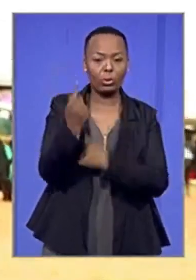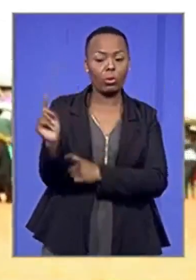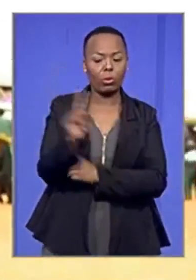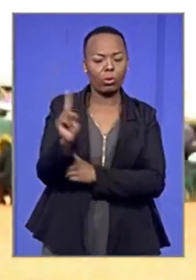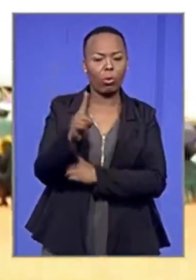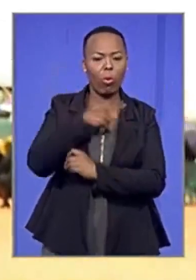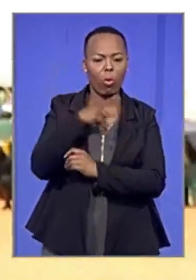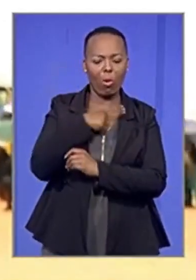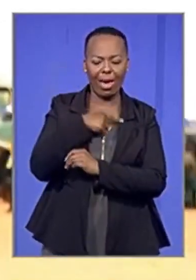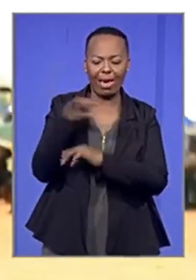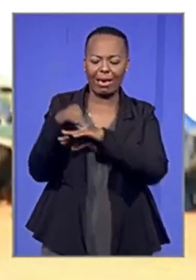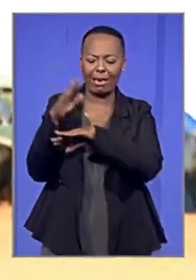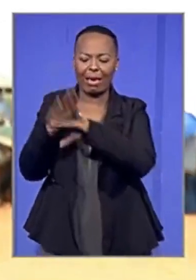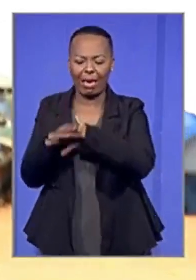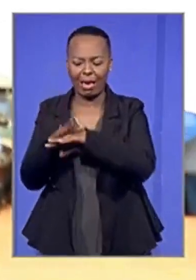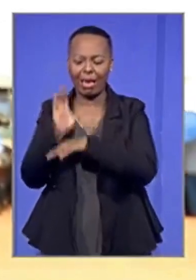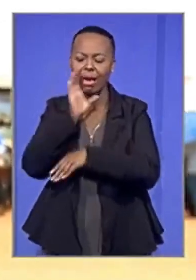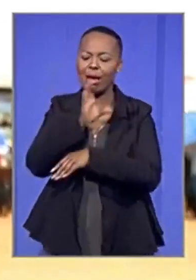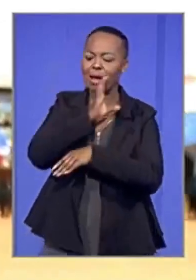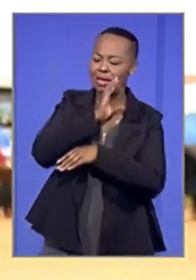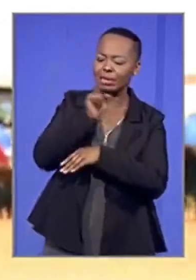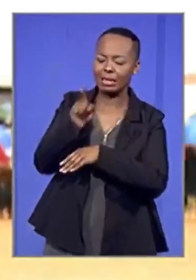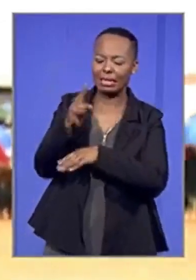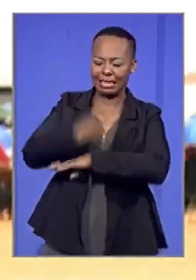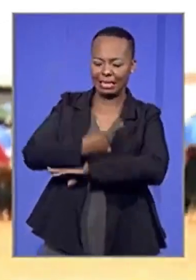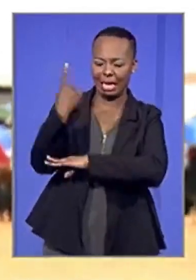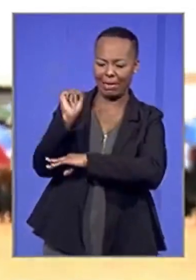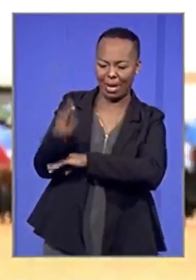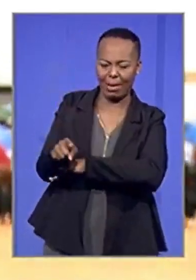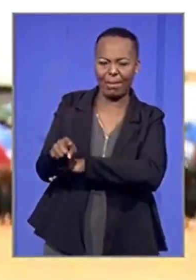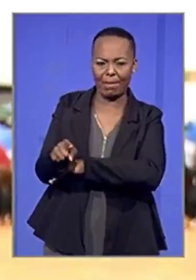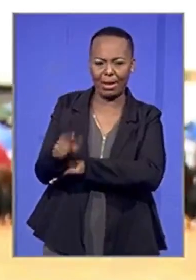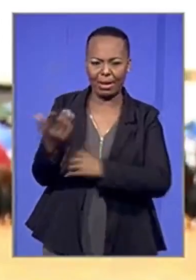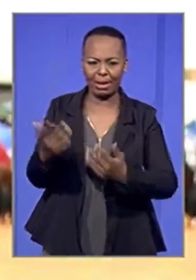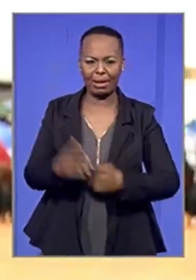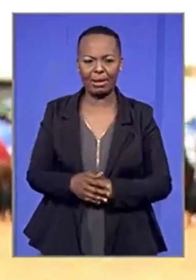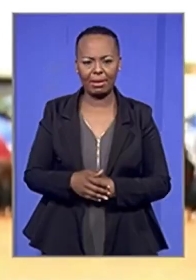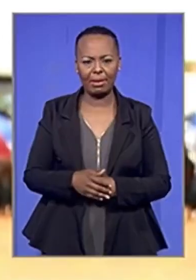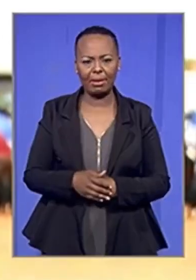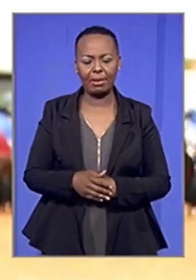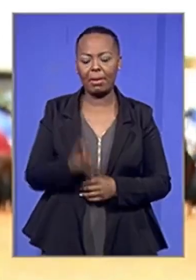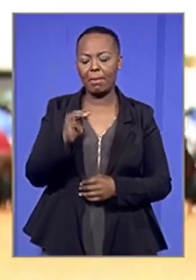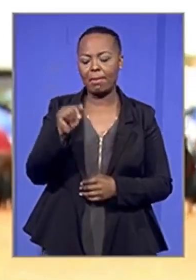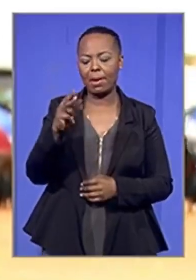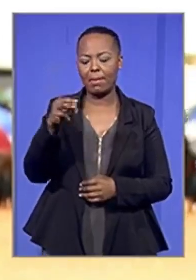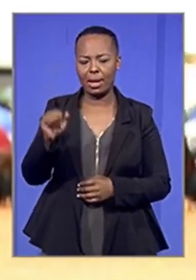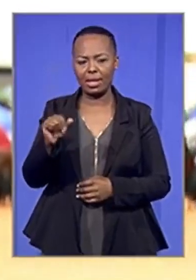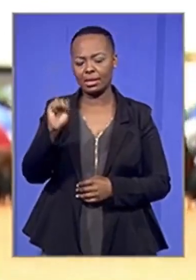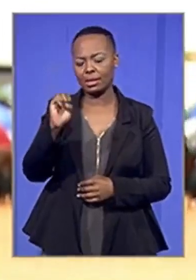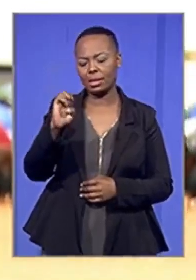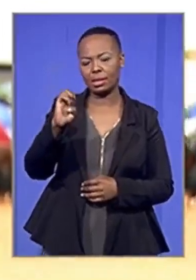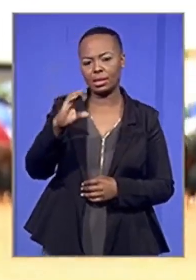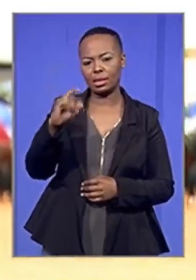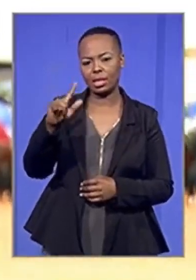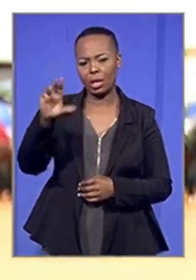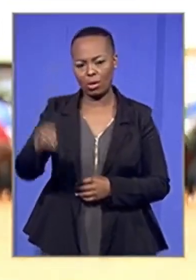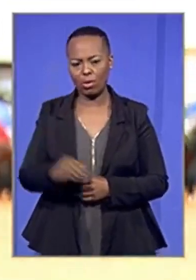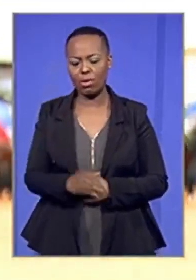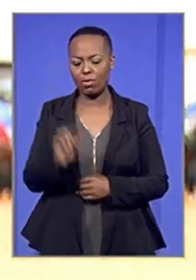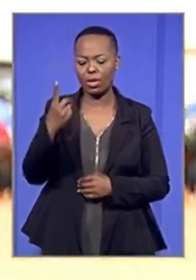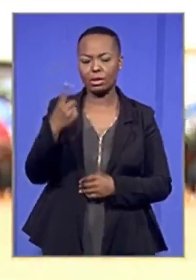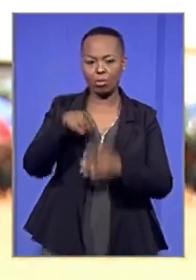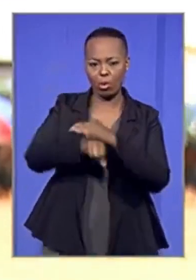be tletla lenyalo la cousin yaka ausia mama Sicelo firstborn ya malome o